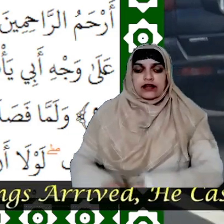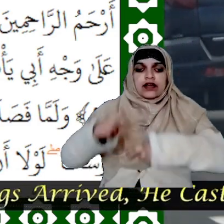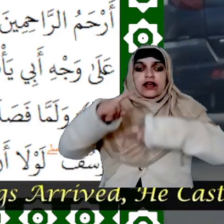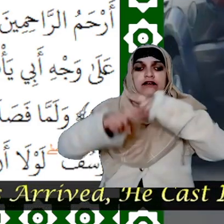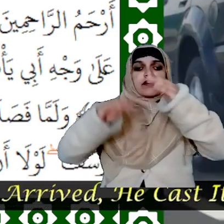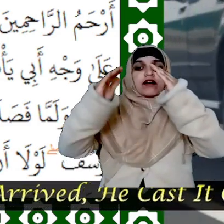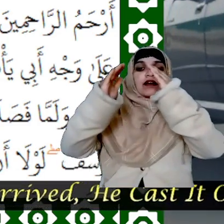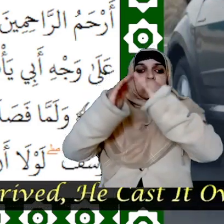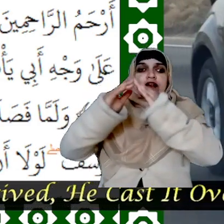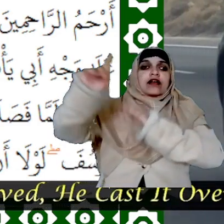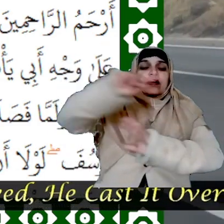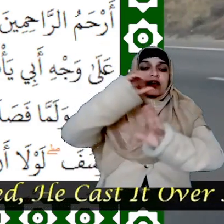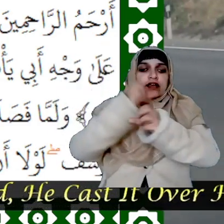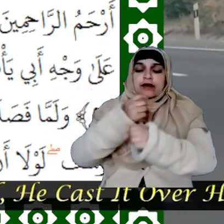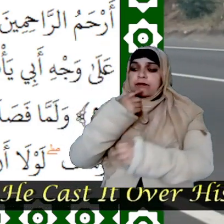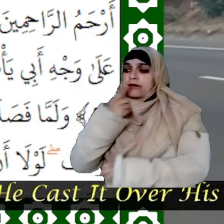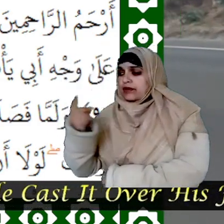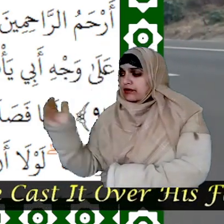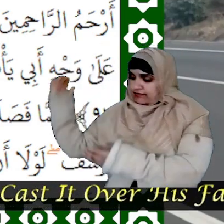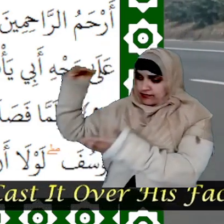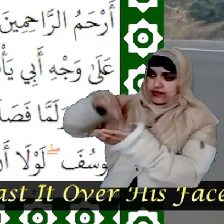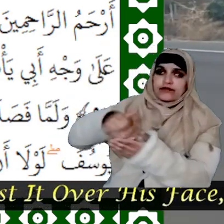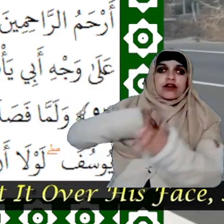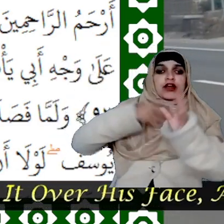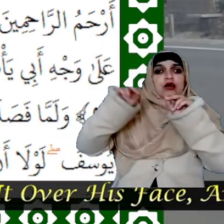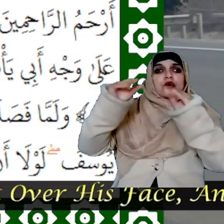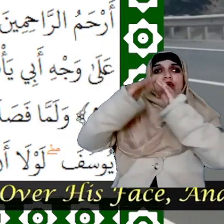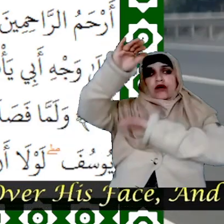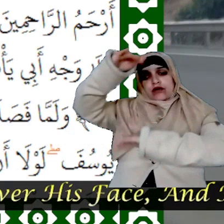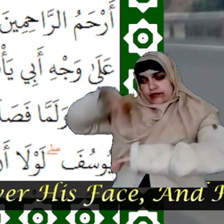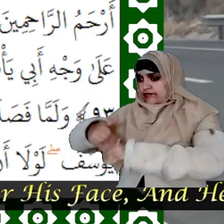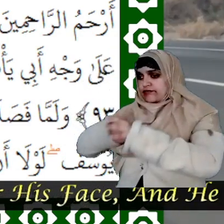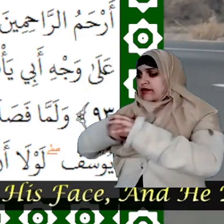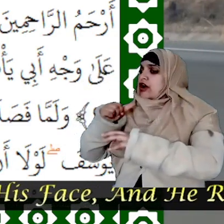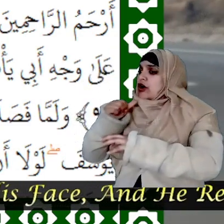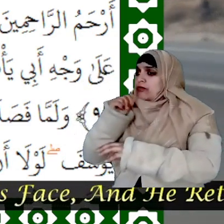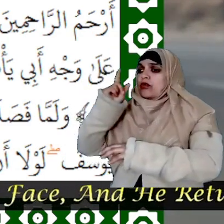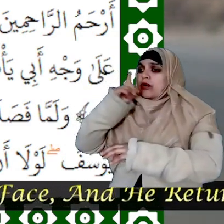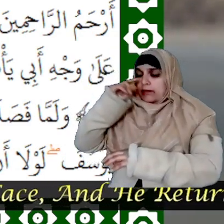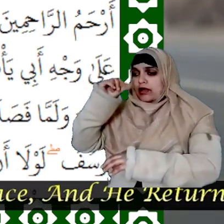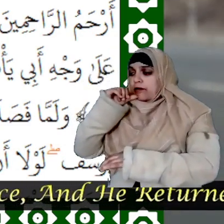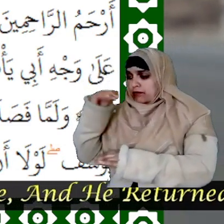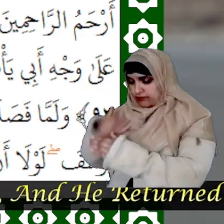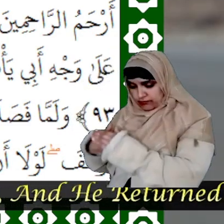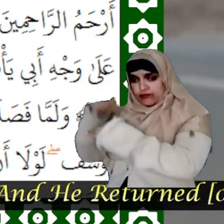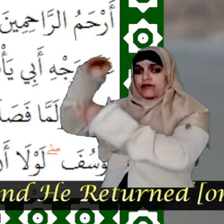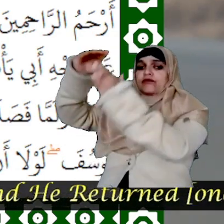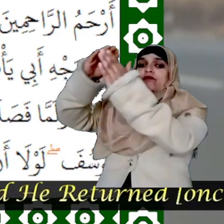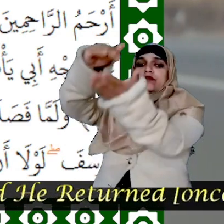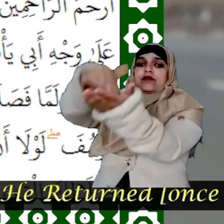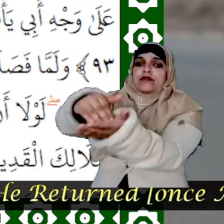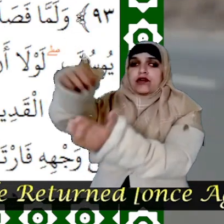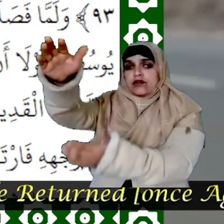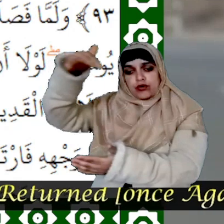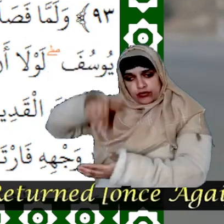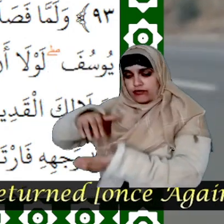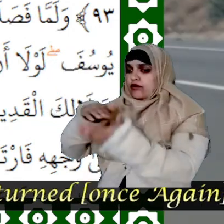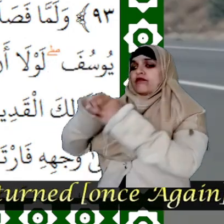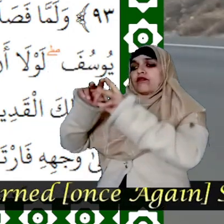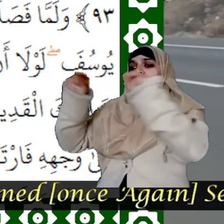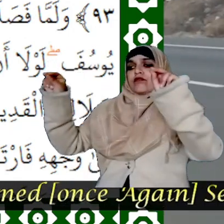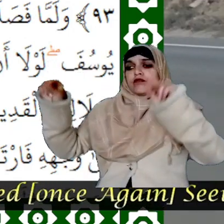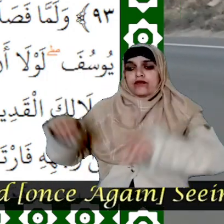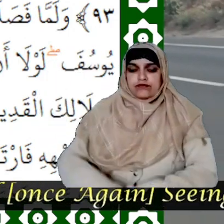قال أبوهم قال أبوهم إني لأجد ريح يوسف